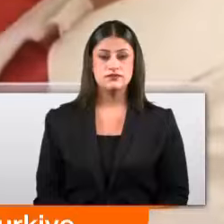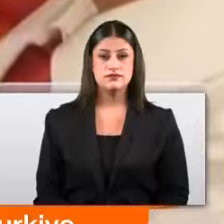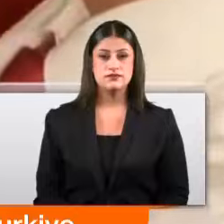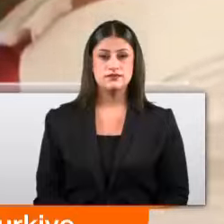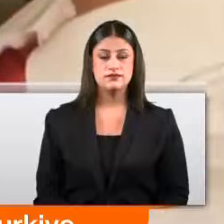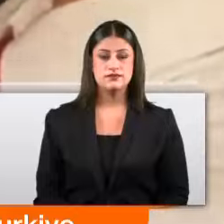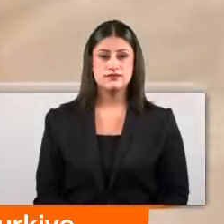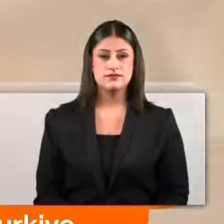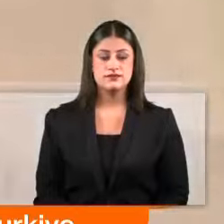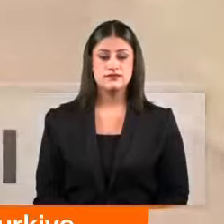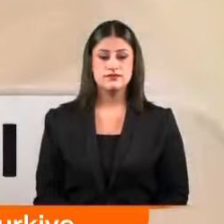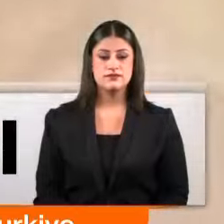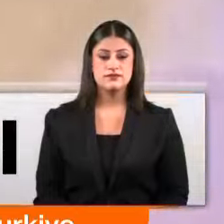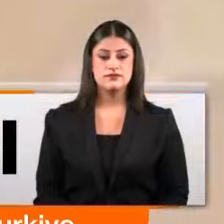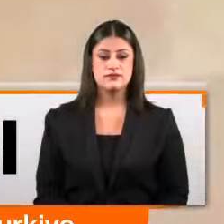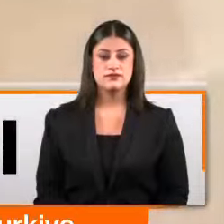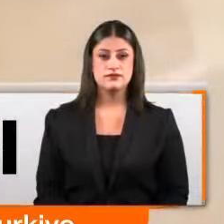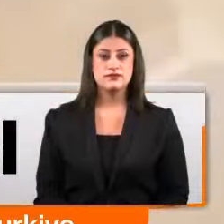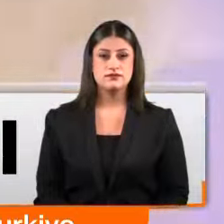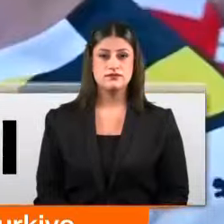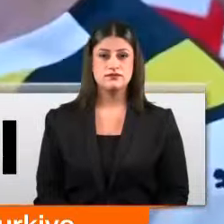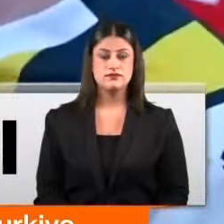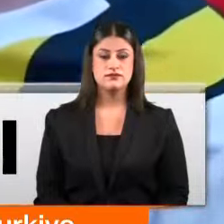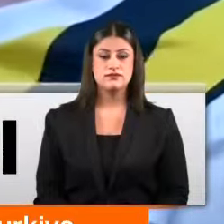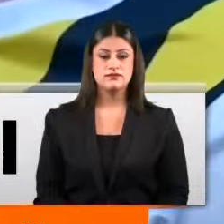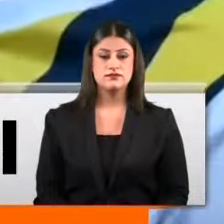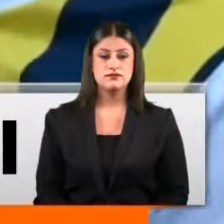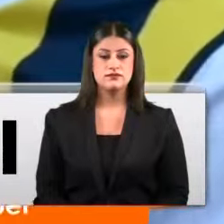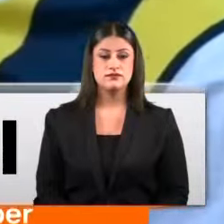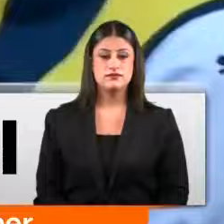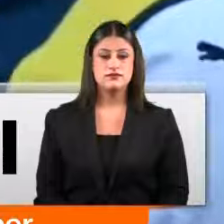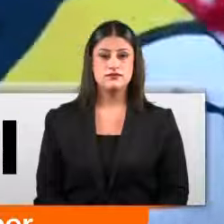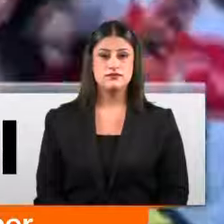İnsanların gönlünü kazandık. Her şekilde bayrağımızın yanındayız.